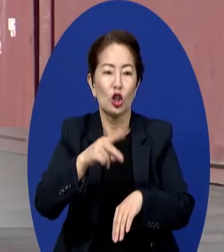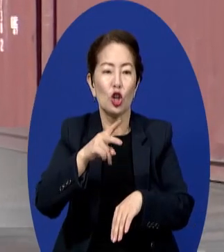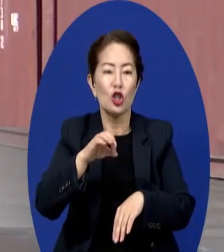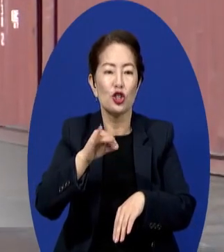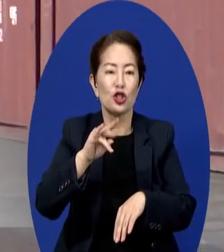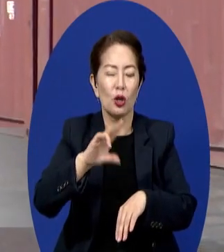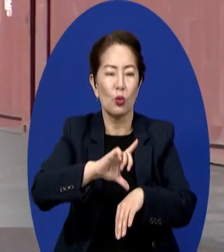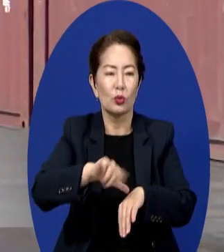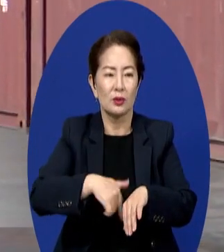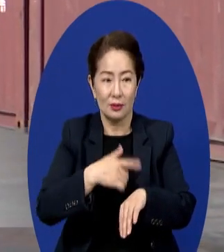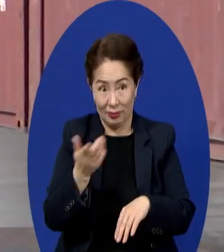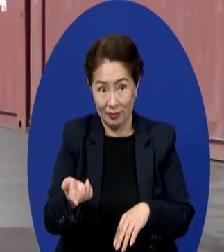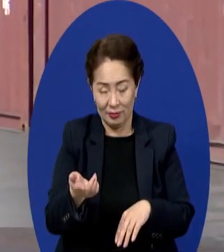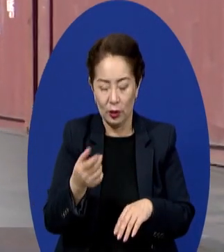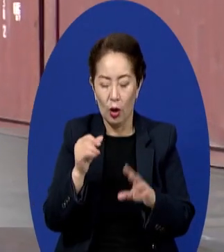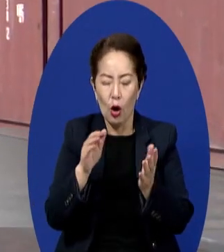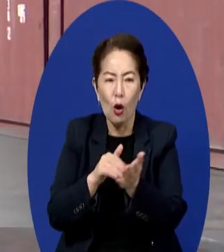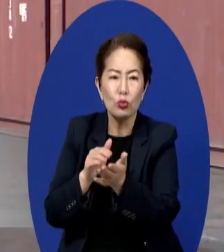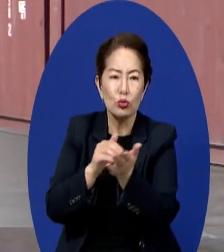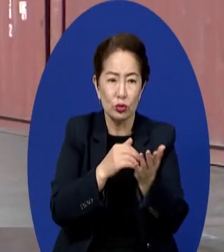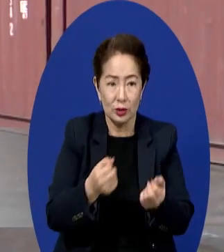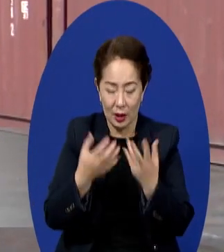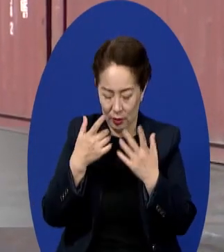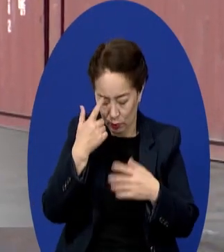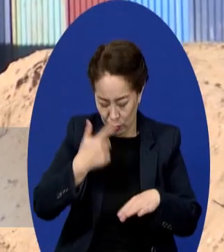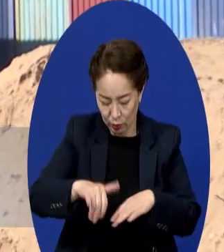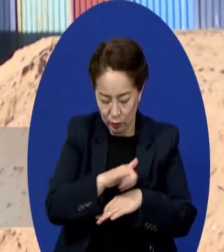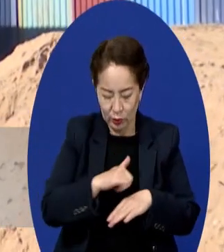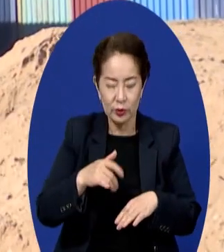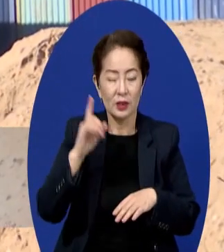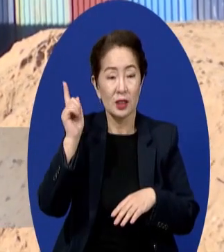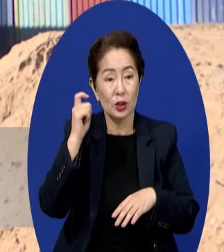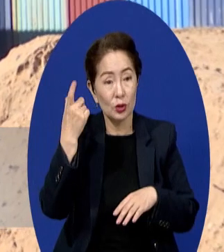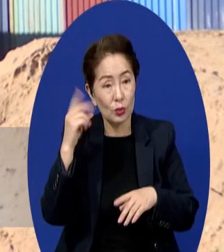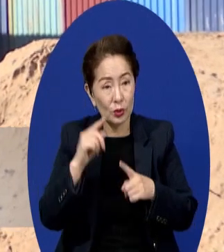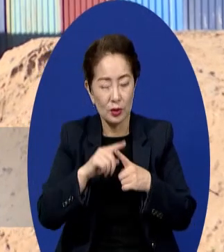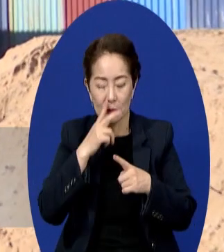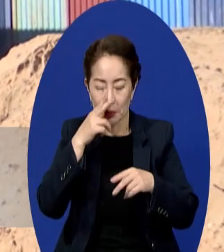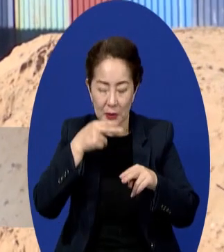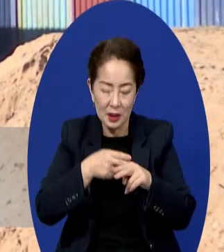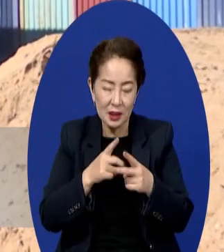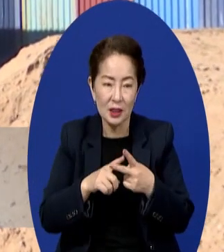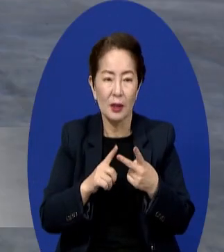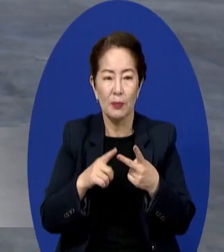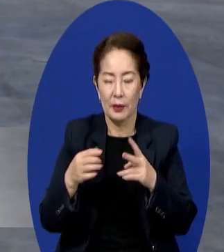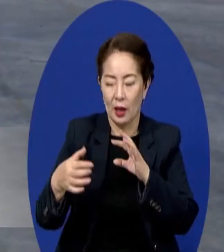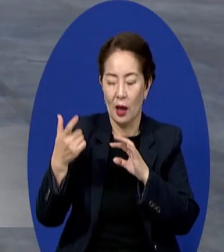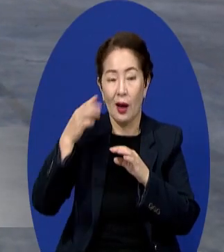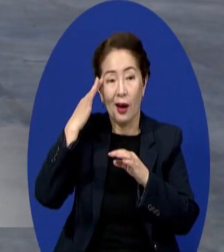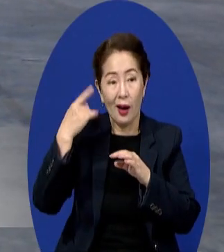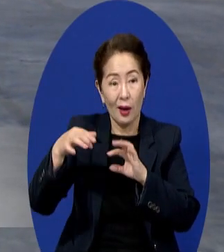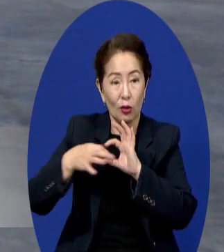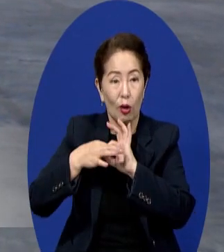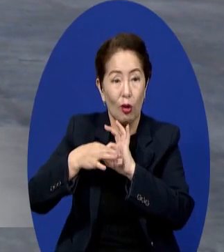юм. Тээвэр логистикийн асуудлаас гадна манай улсын стратегийн гол бараа бүтээгдэхүүн болон эрчим хүч, чадхуун, гол нэрийн бараа бүтээгдэхүүнээр хараад хэвээр байгаа.